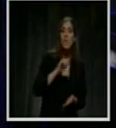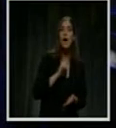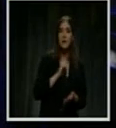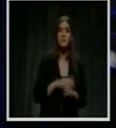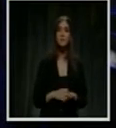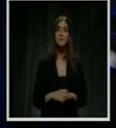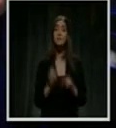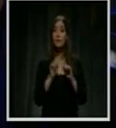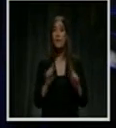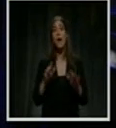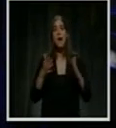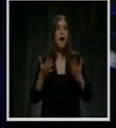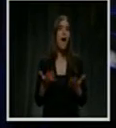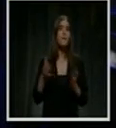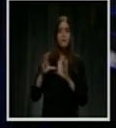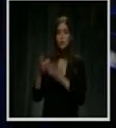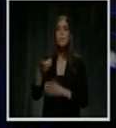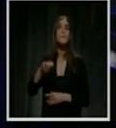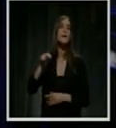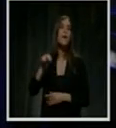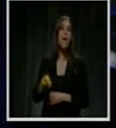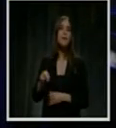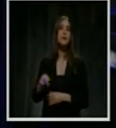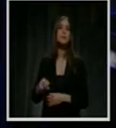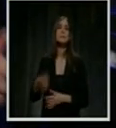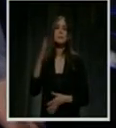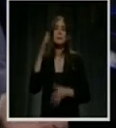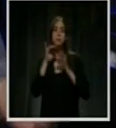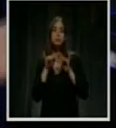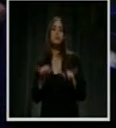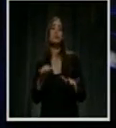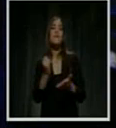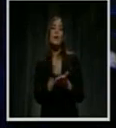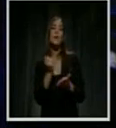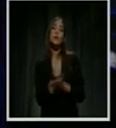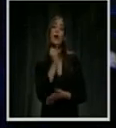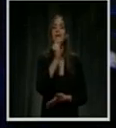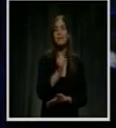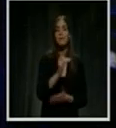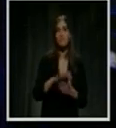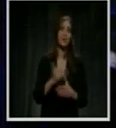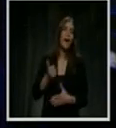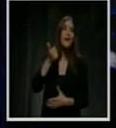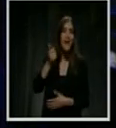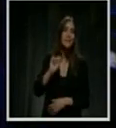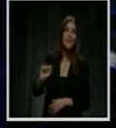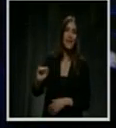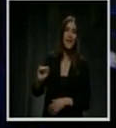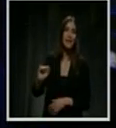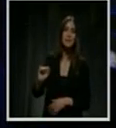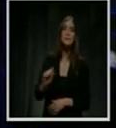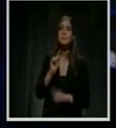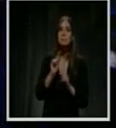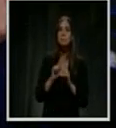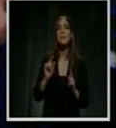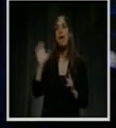għaliex il-Partit Nazzjonalista jipprova jbigħ il-miżinformazzjoni wkoll? Għaliex hekk jaqbel l-Ewroparlamentari